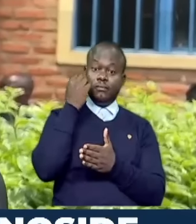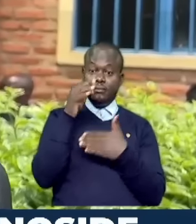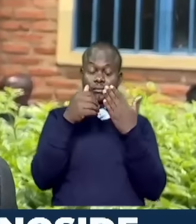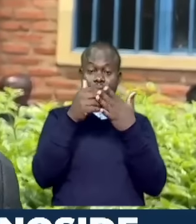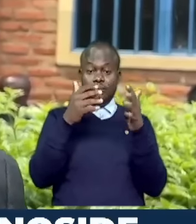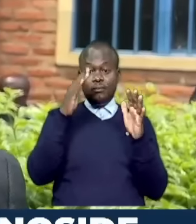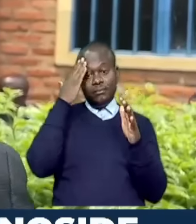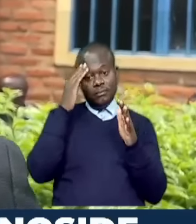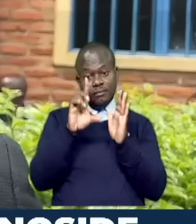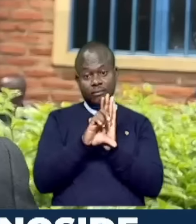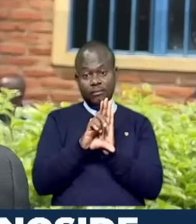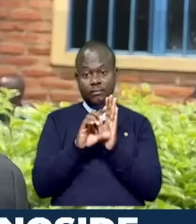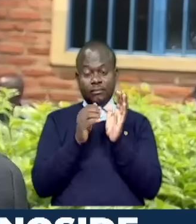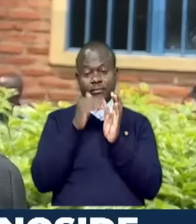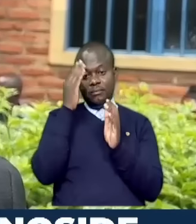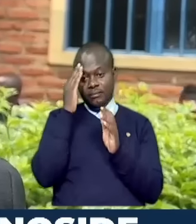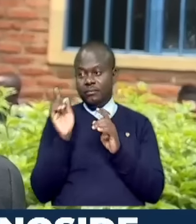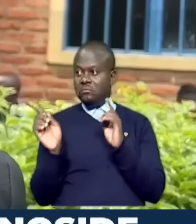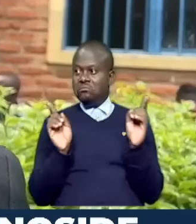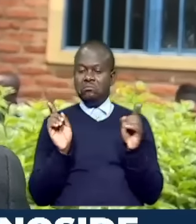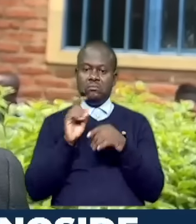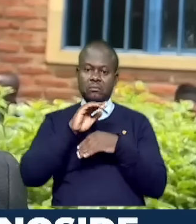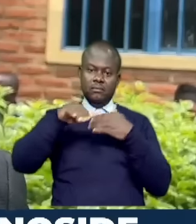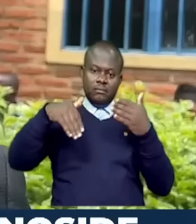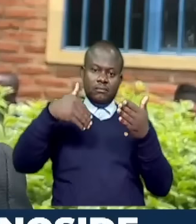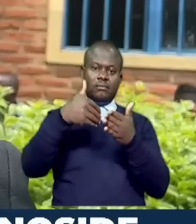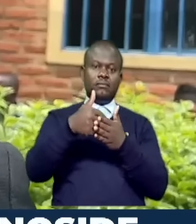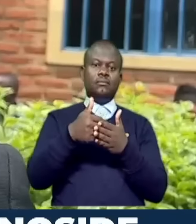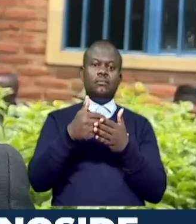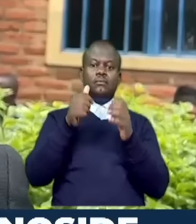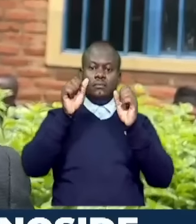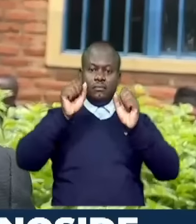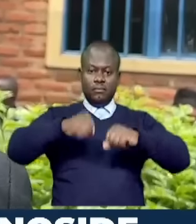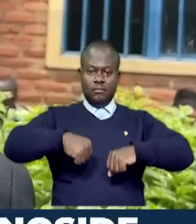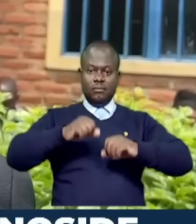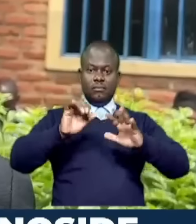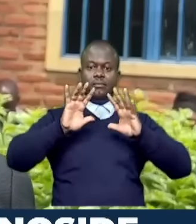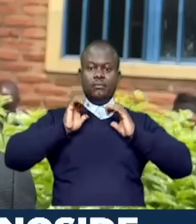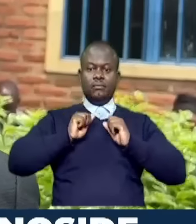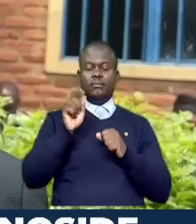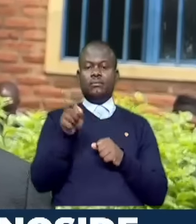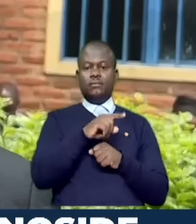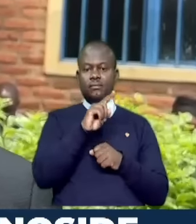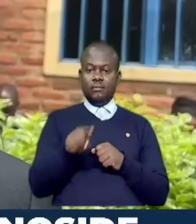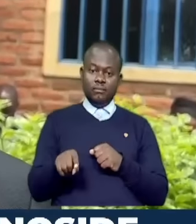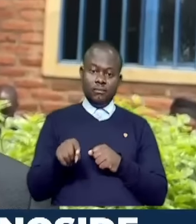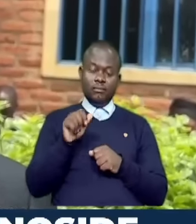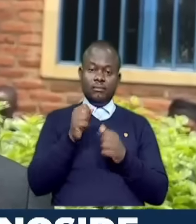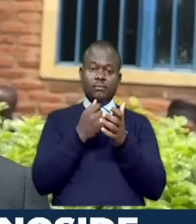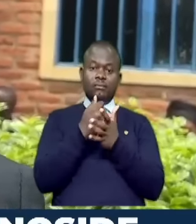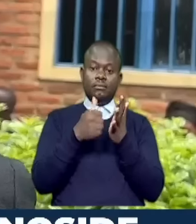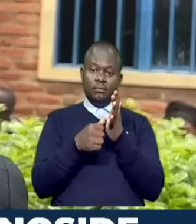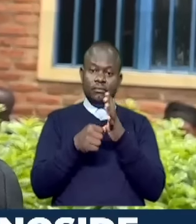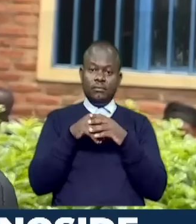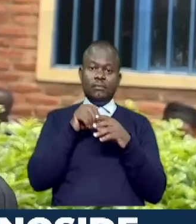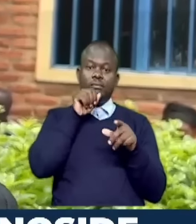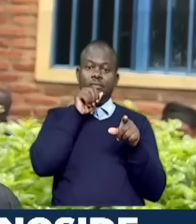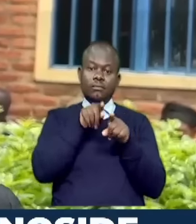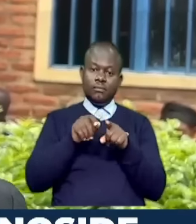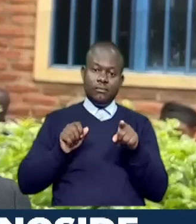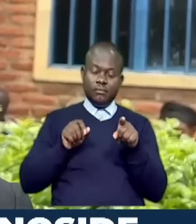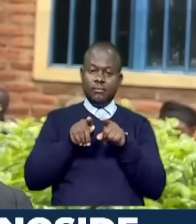rero ukamenya n'inguni zaryo zose ubasha kwirinda cyaha cyaguteranya n'umuvandimwe cyaguteranya